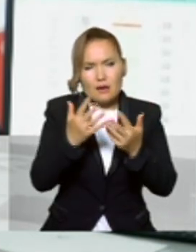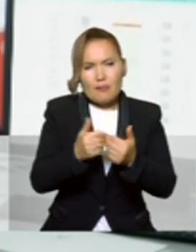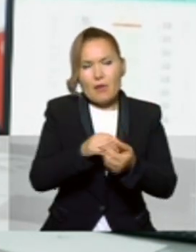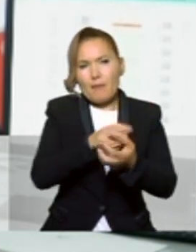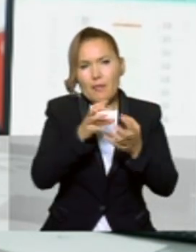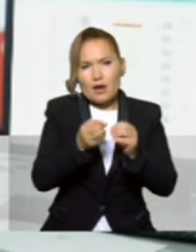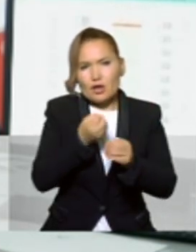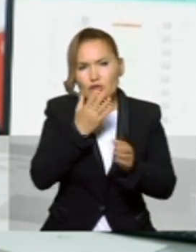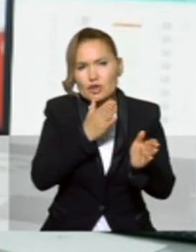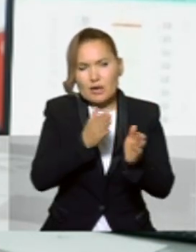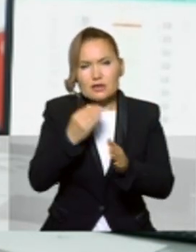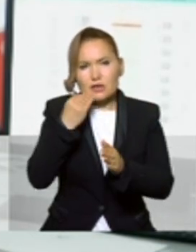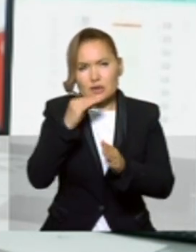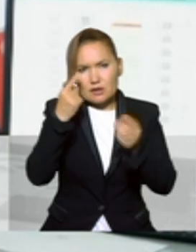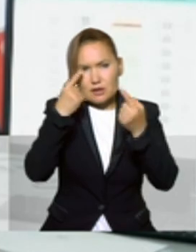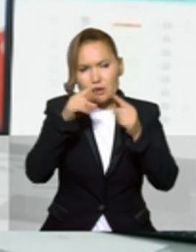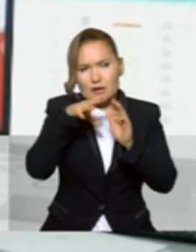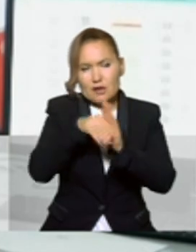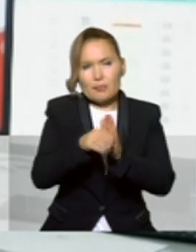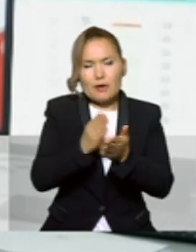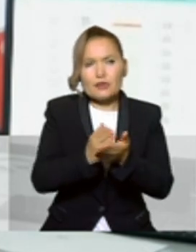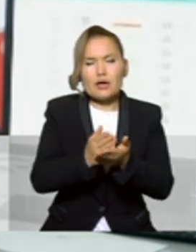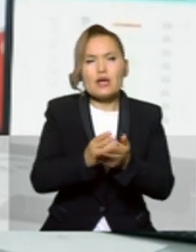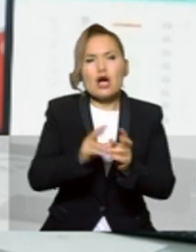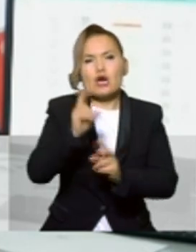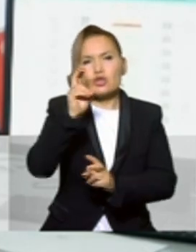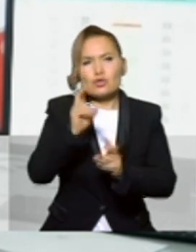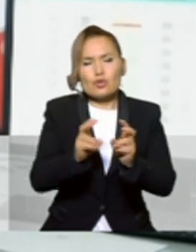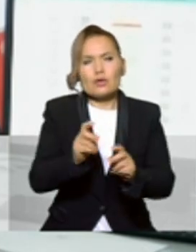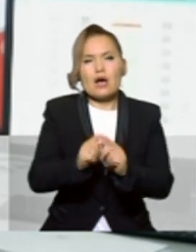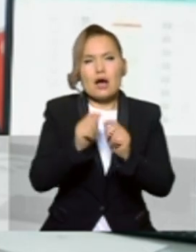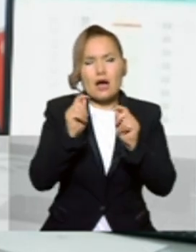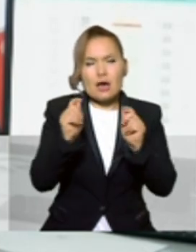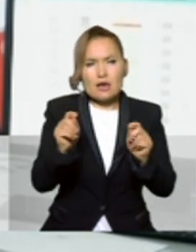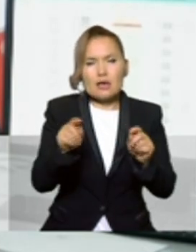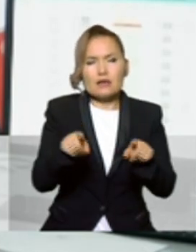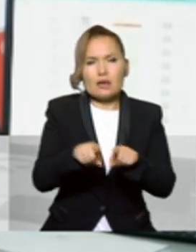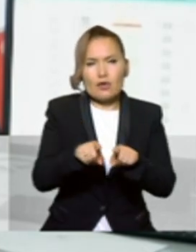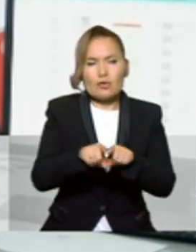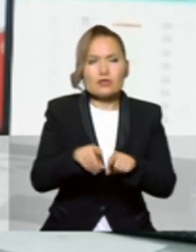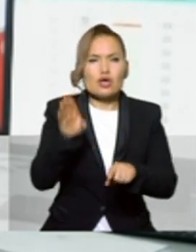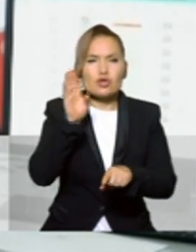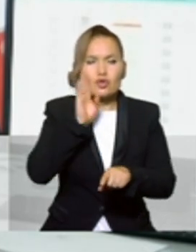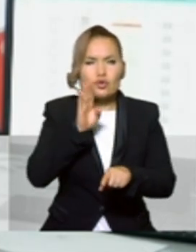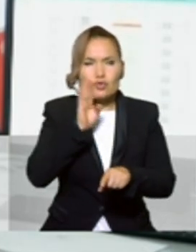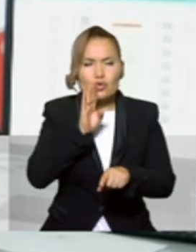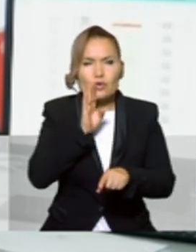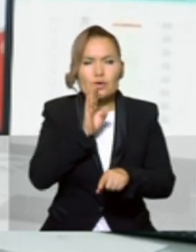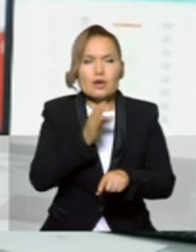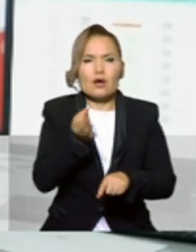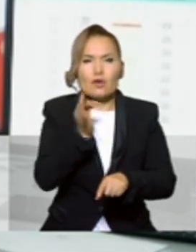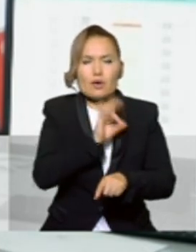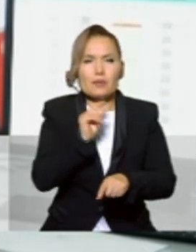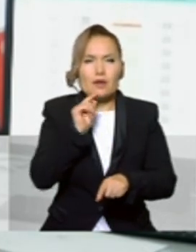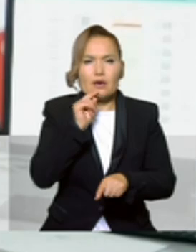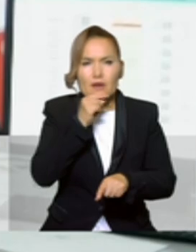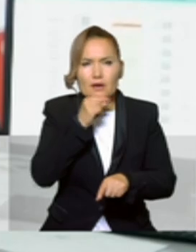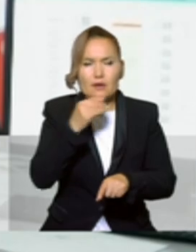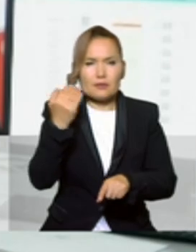керек? Себебі біз ол суды буға пайдаланып жатырмыз ғой. Кірердің алдында бірнеше